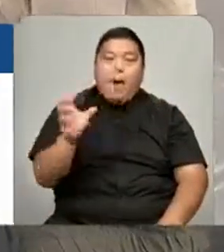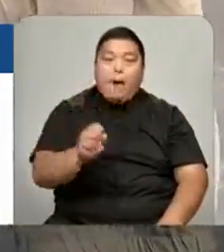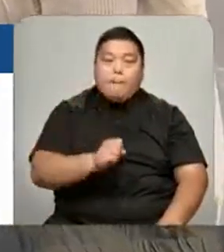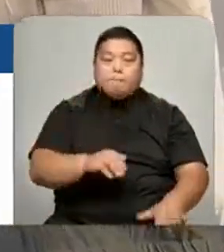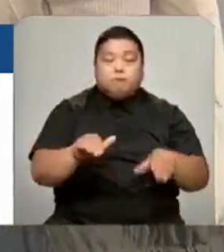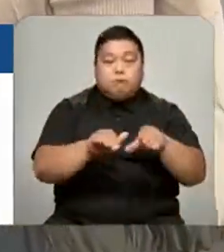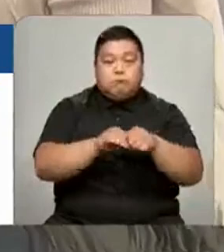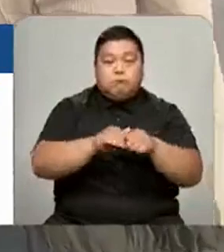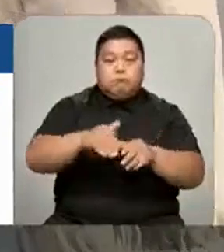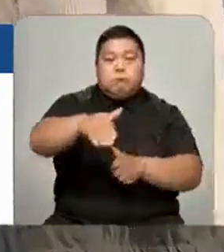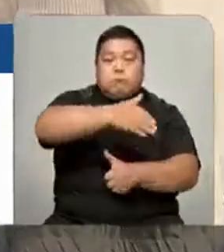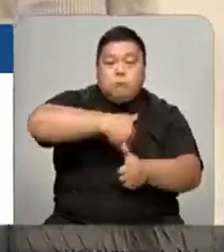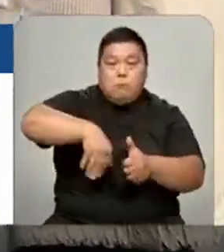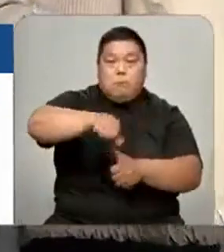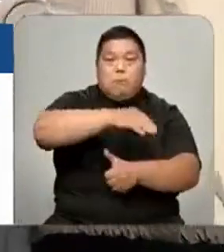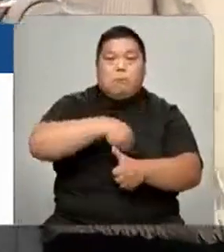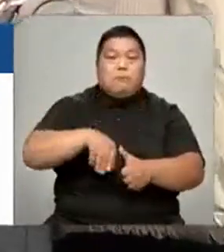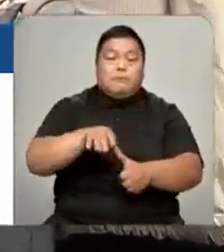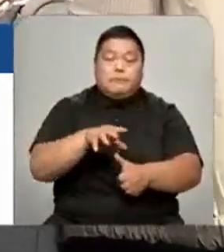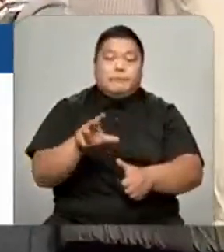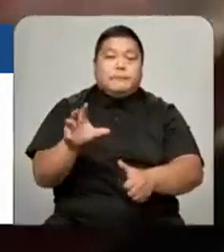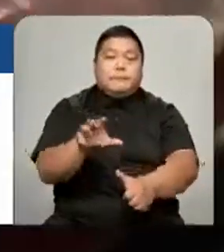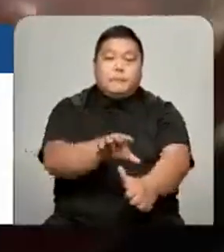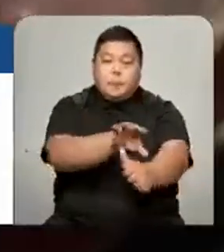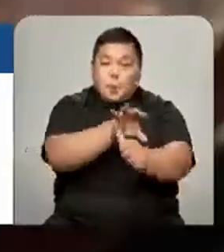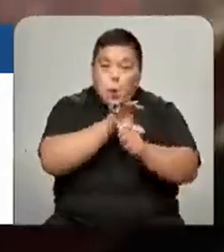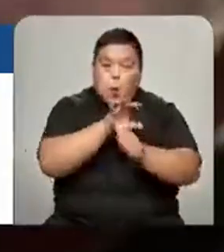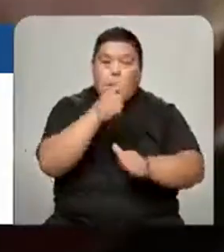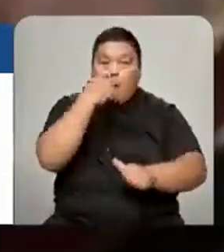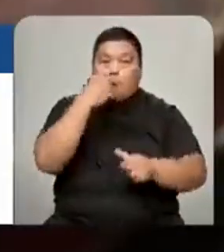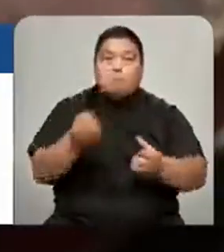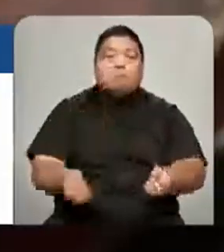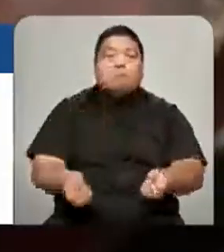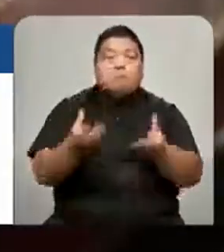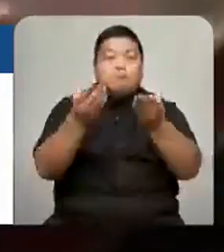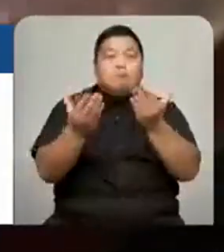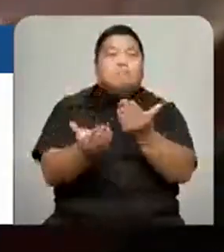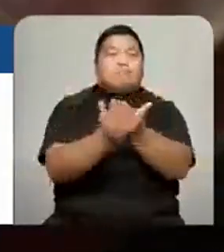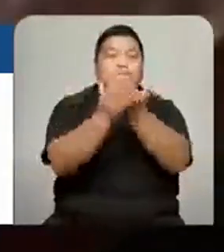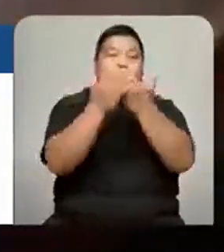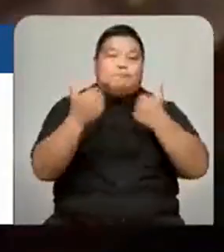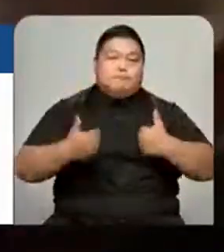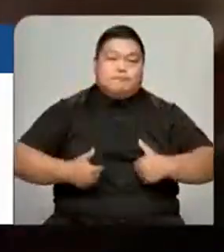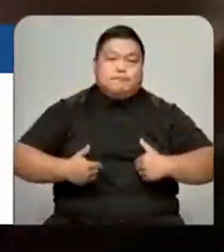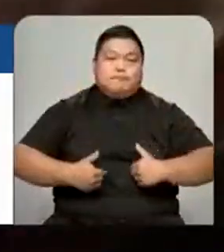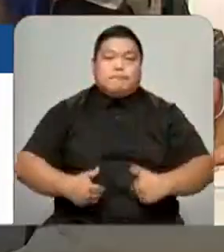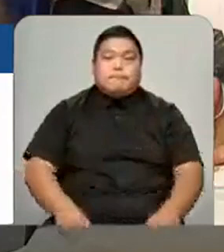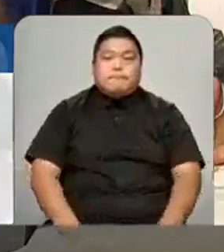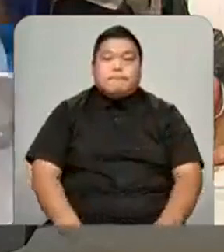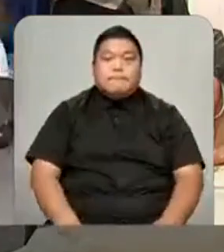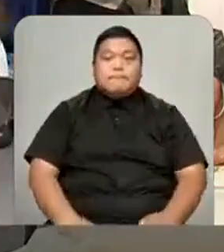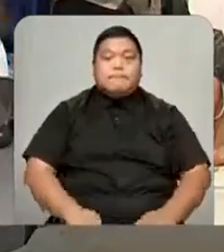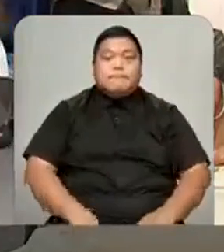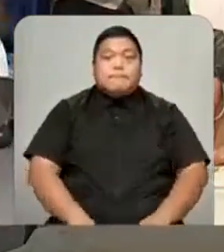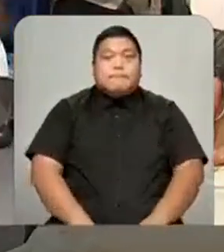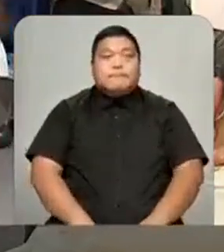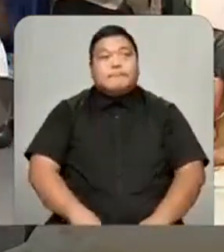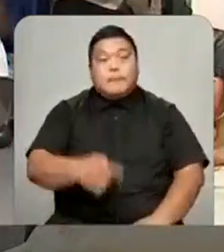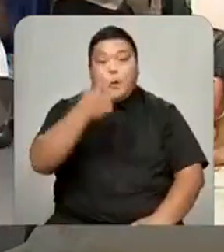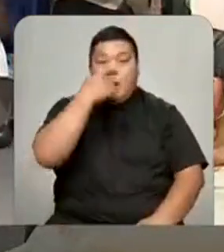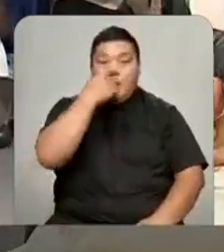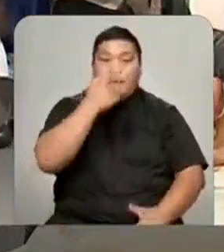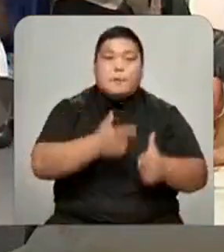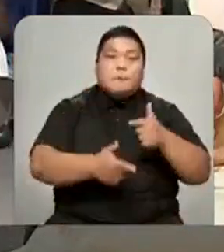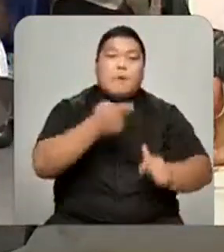강릉에 가지고 있는 어떤 문화와 환경을 어떤 모티브로 해서 커피 수제가 발전이 돼야 되는 커피나무 없이도